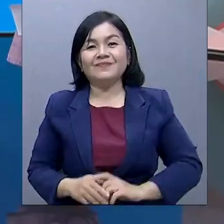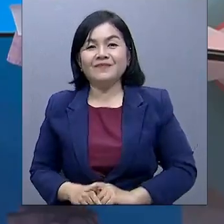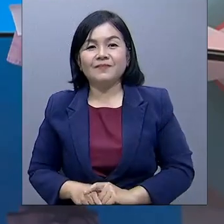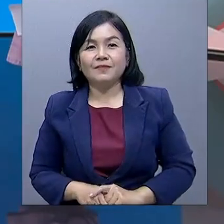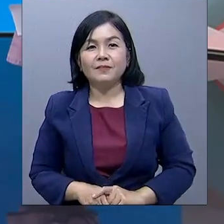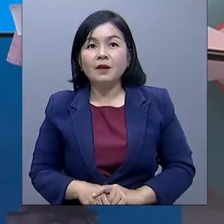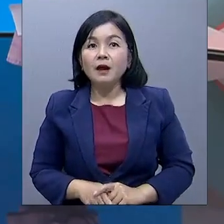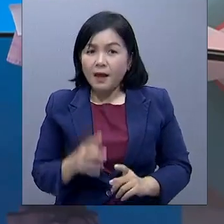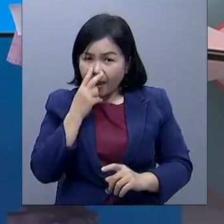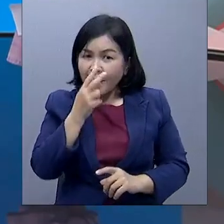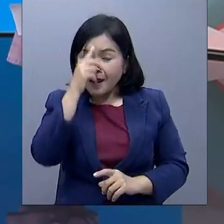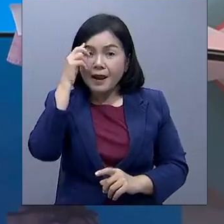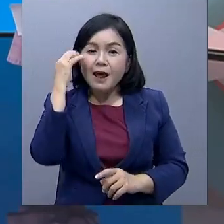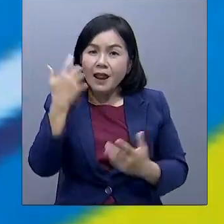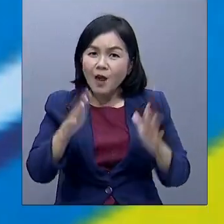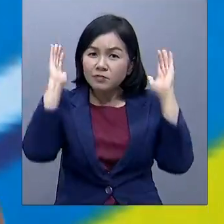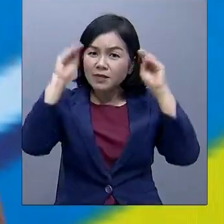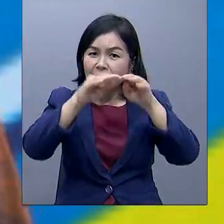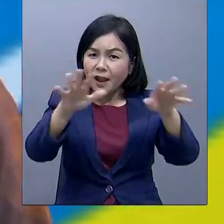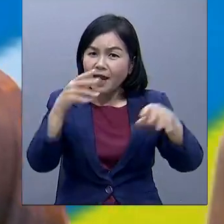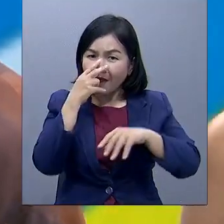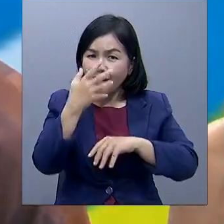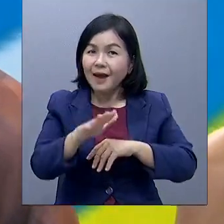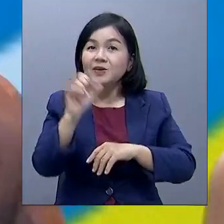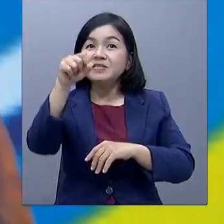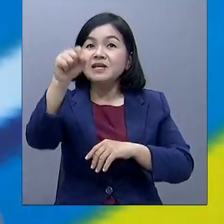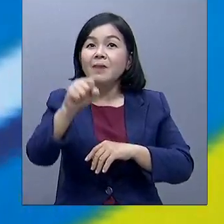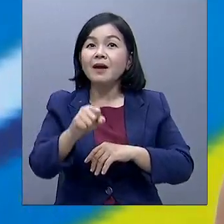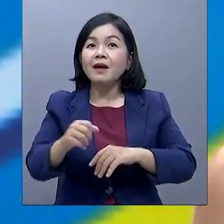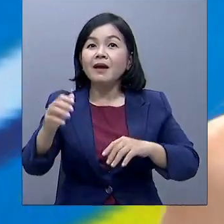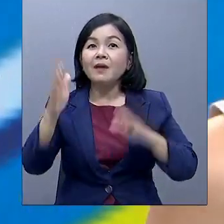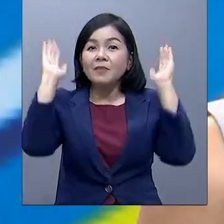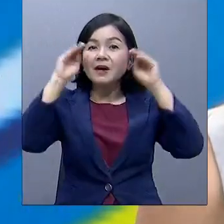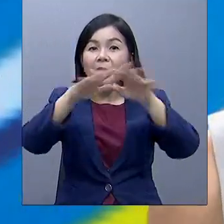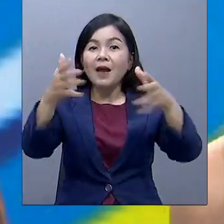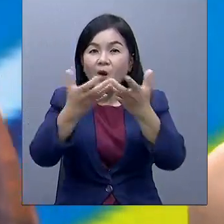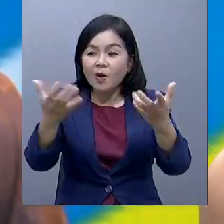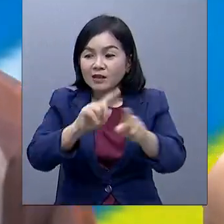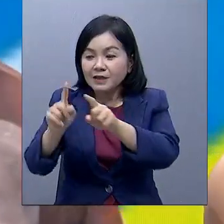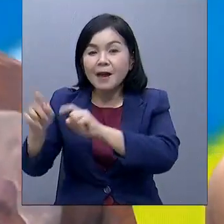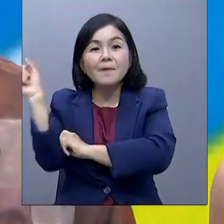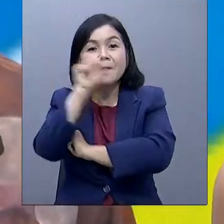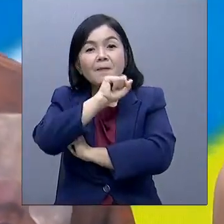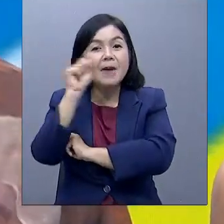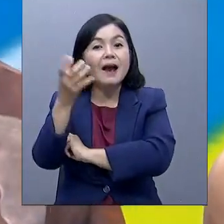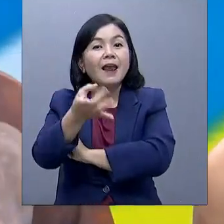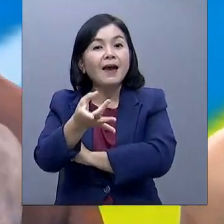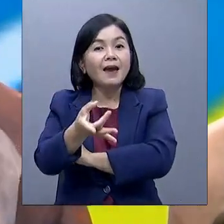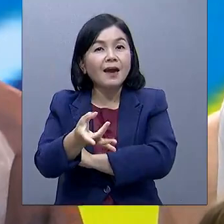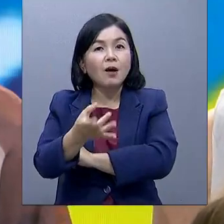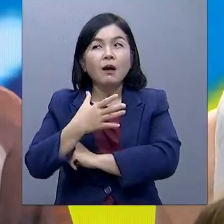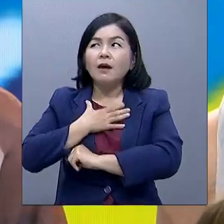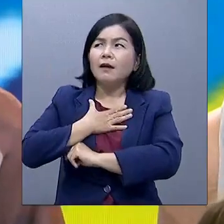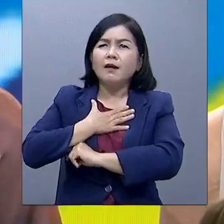เฮ้ยคนที่ผมเห็นหน้าในโฆษณาบ่อยเขาแบบเป็นพรีเซนเตอร์โฆษณาเยอะนะคือเพลงมีชื่อเพลงว่าอะไรครับน้องตา ตายแล้